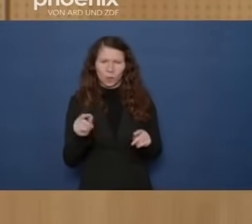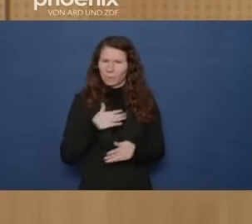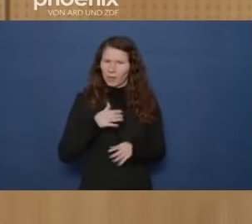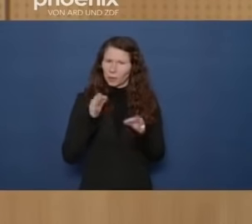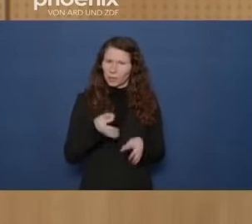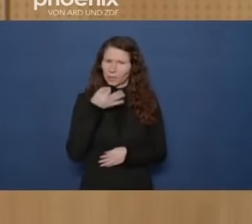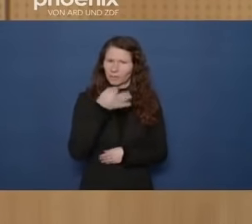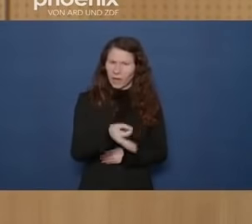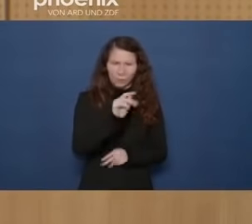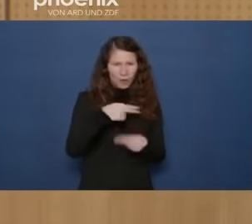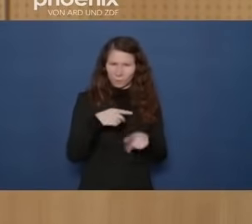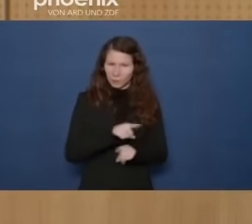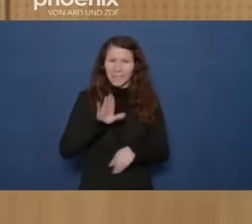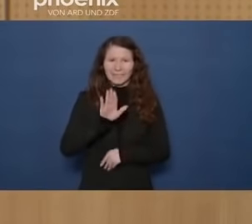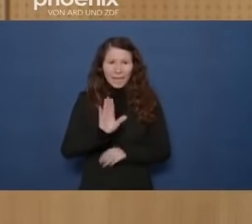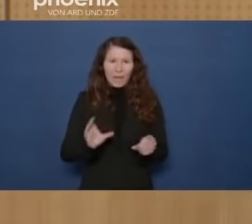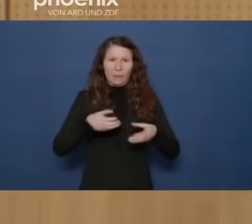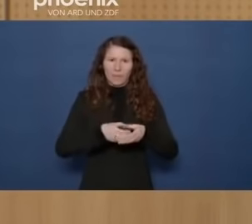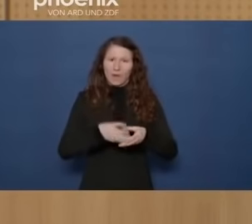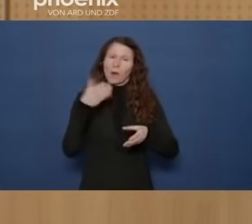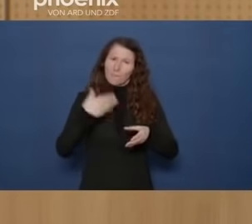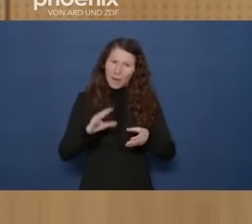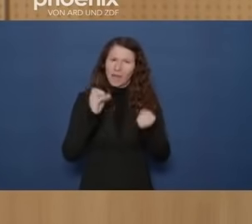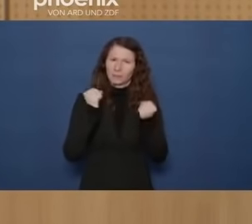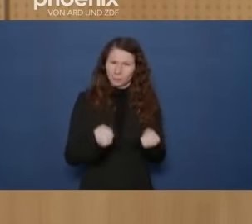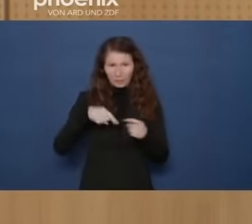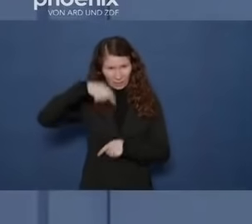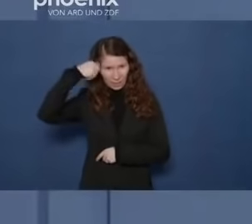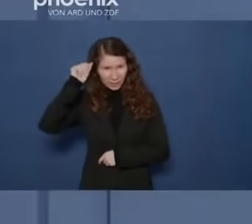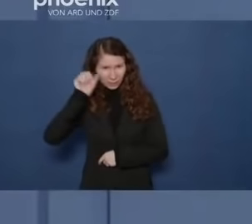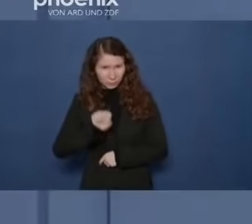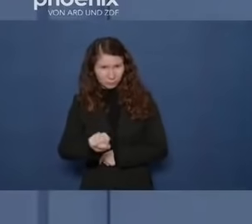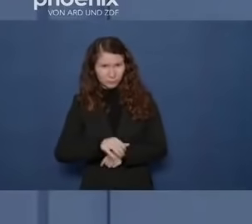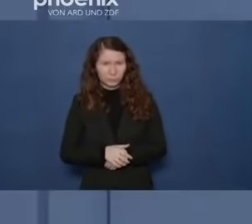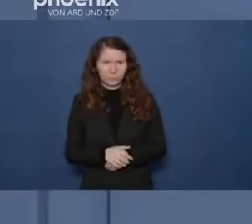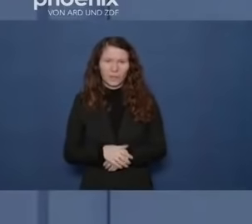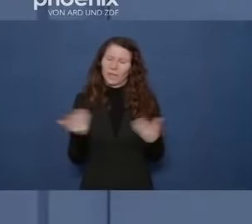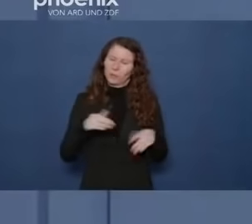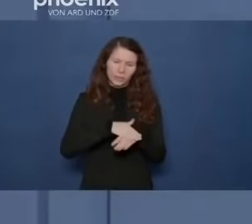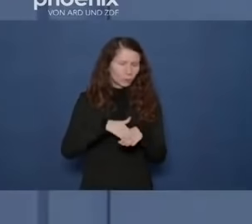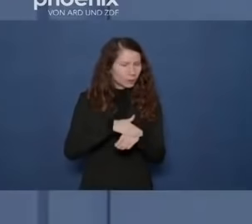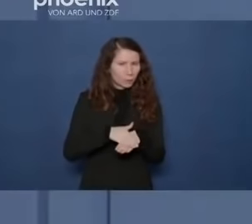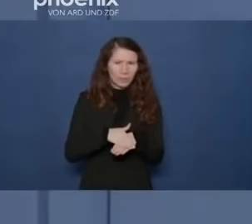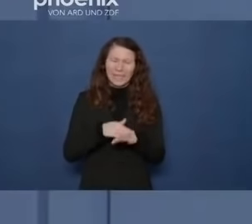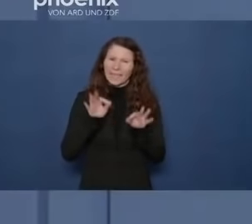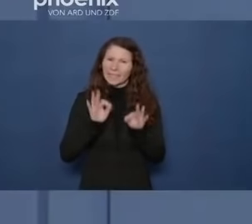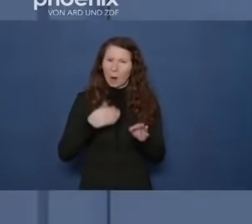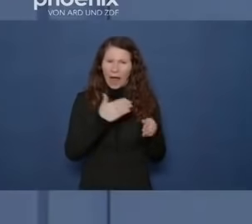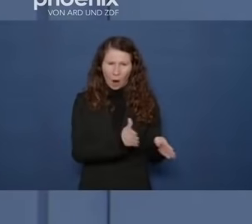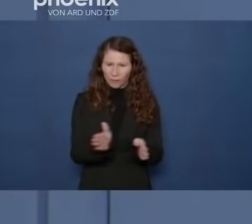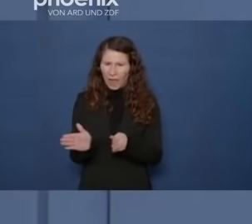nicht beantwortet, ob seine Abteilung mehrheitlich tatsächlich in Berlin ist. Danke. Also da sehen Sie mir nach, dass ich die genaue Aufteilung